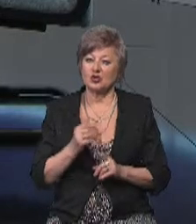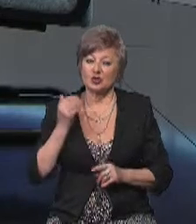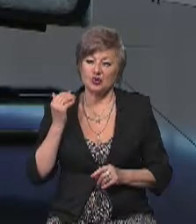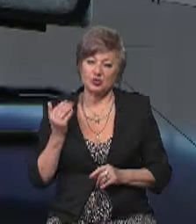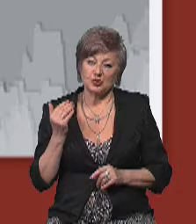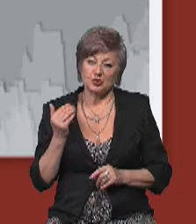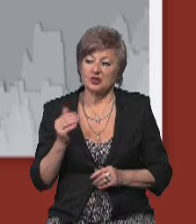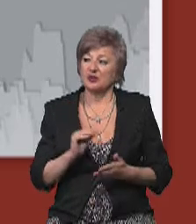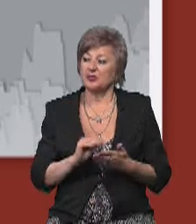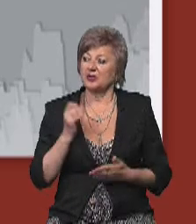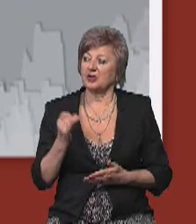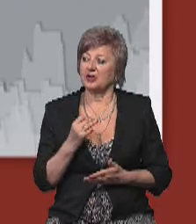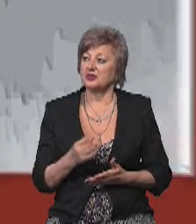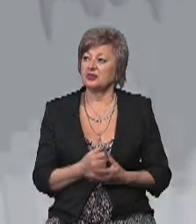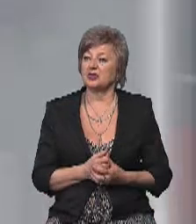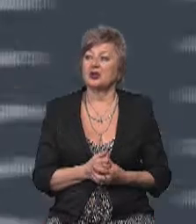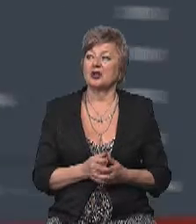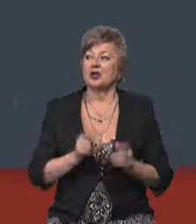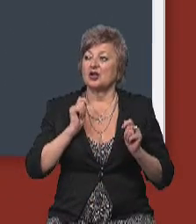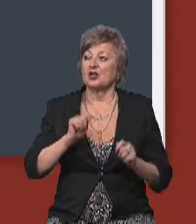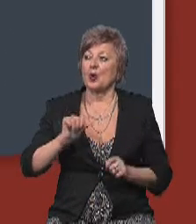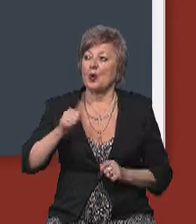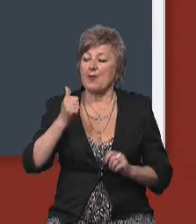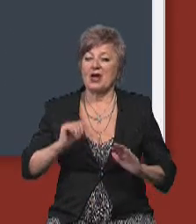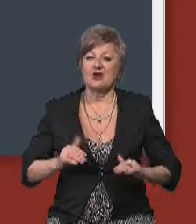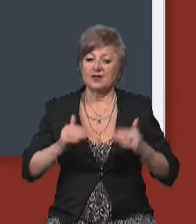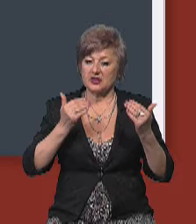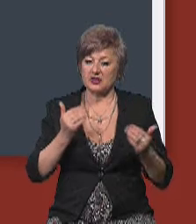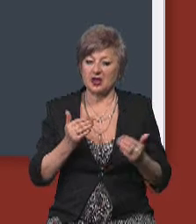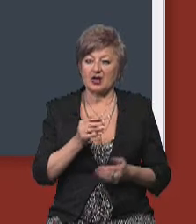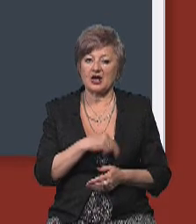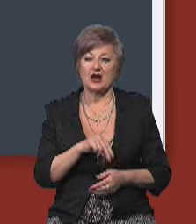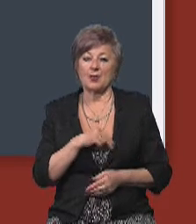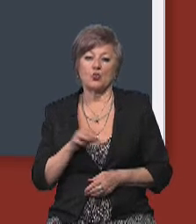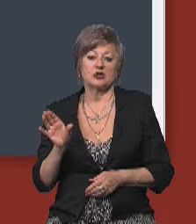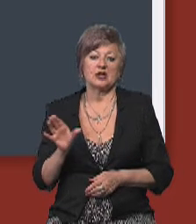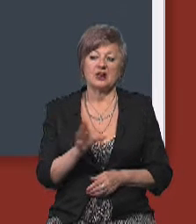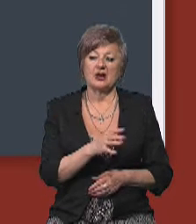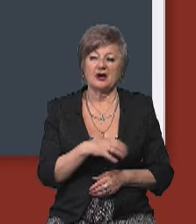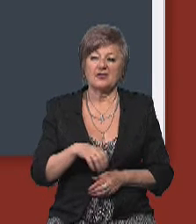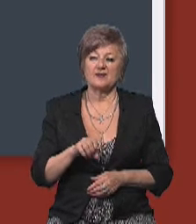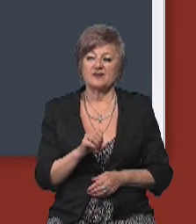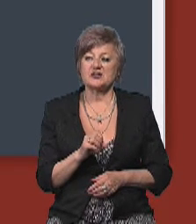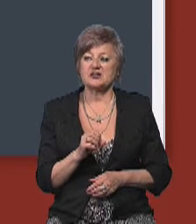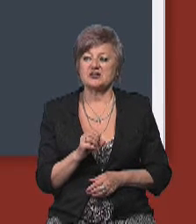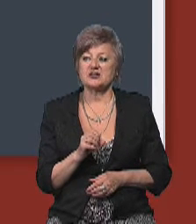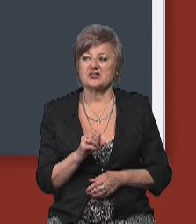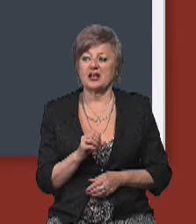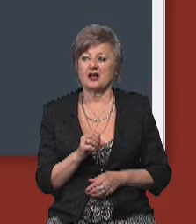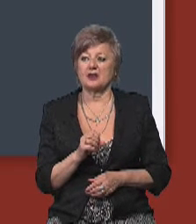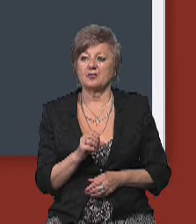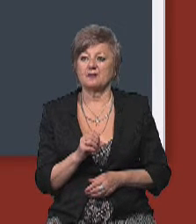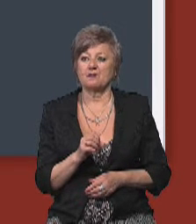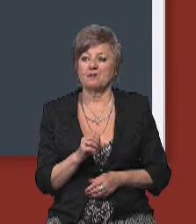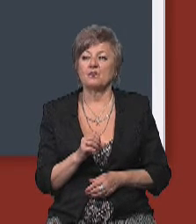робили дослідження, дуже цікаве. І дають перший етап, коли працювала вся Верховна Рада, вся, вони